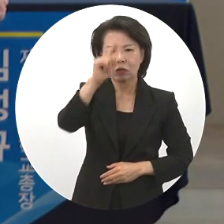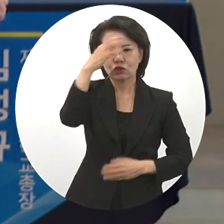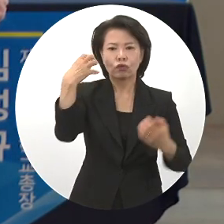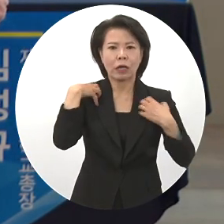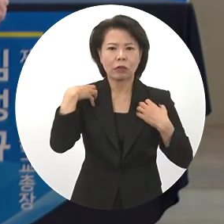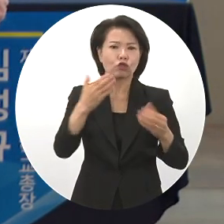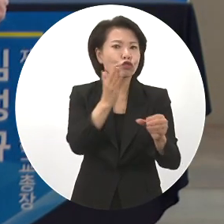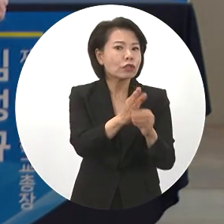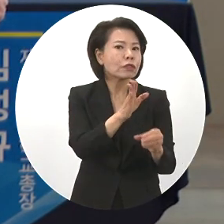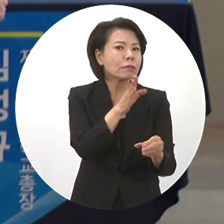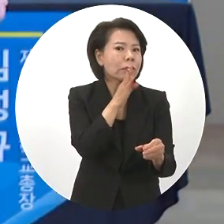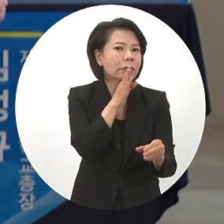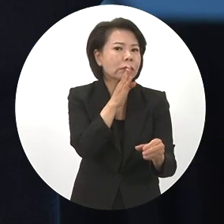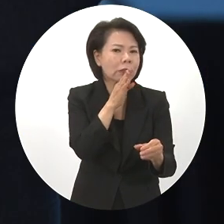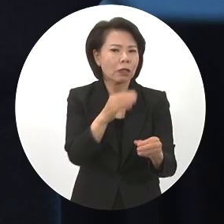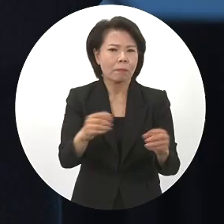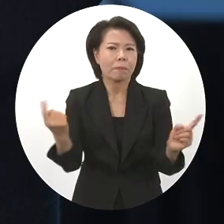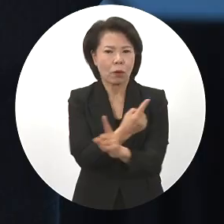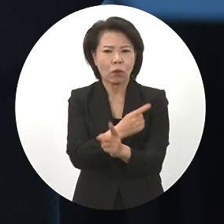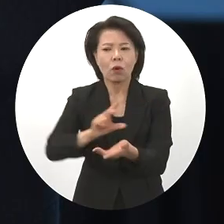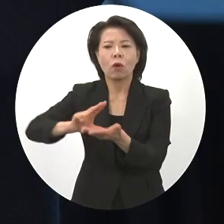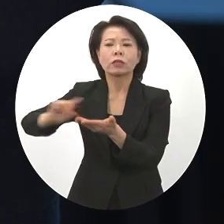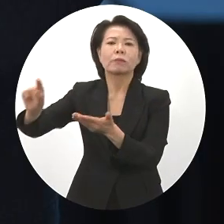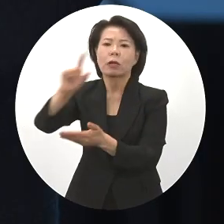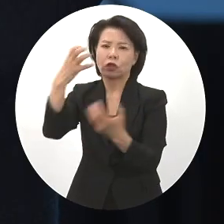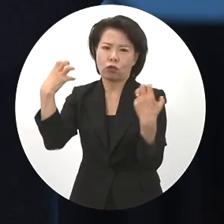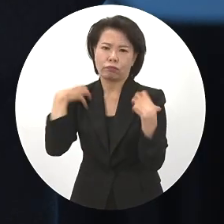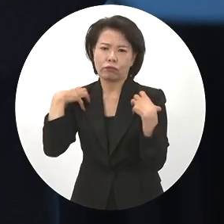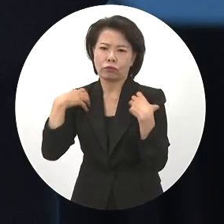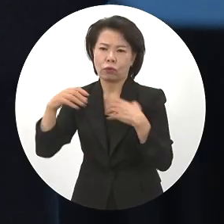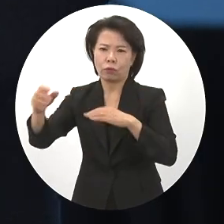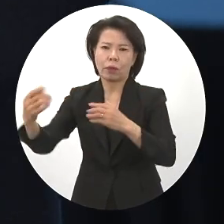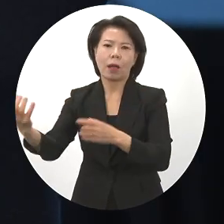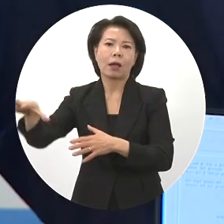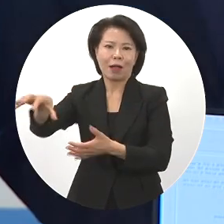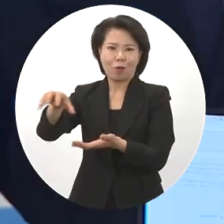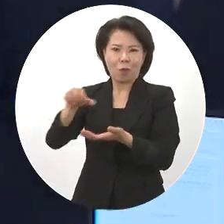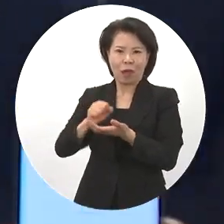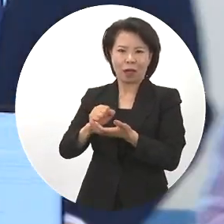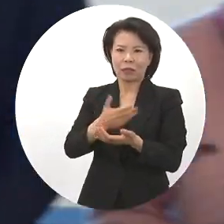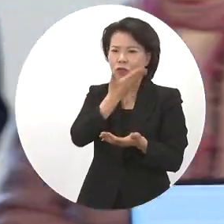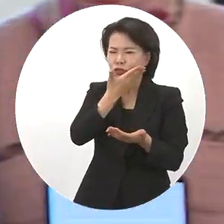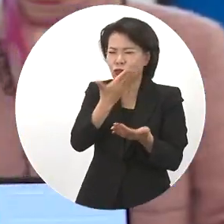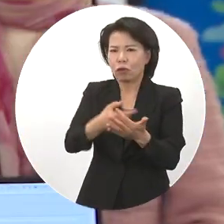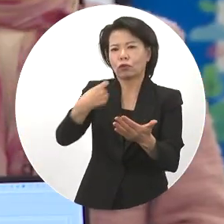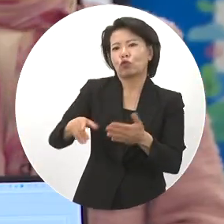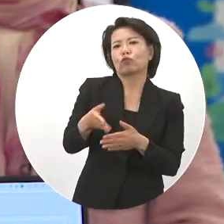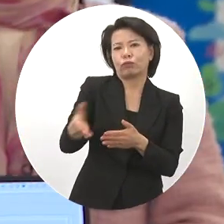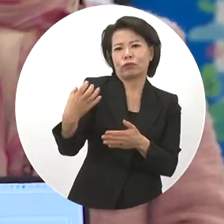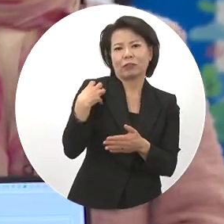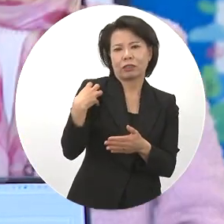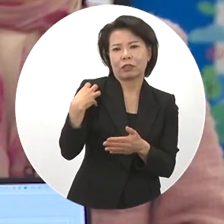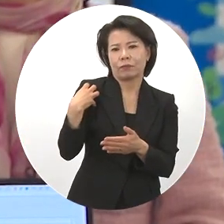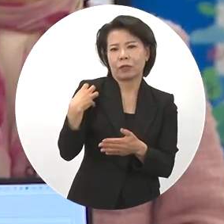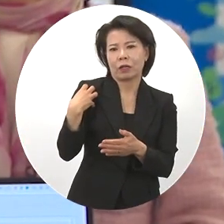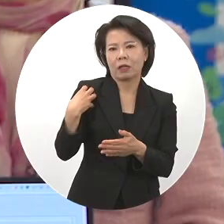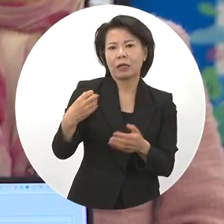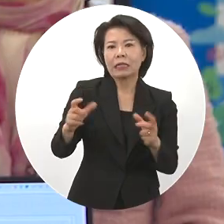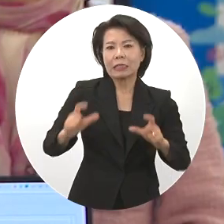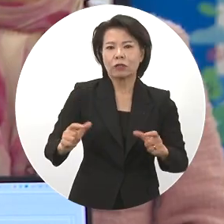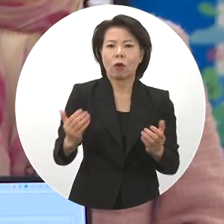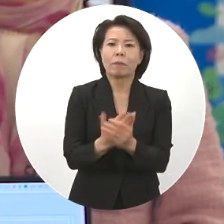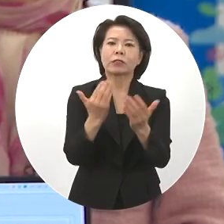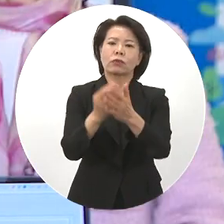중앙정부 중심 대학 지원 사업을 지방정부 주도로 전환한 교육부의 핵심 정책으로 지역 발전과